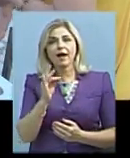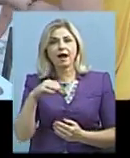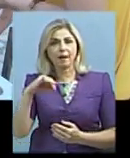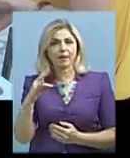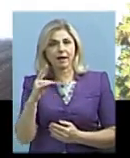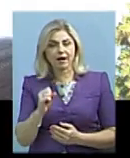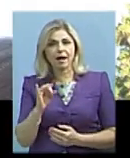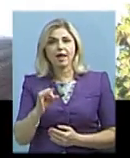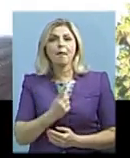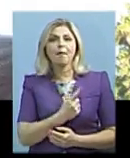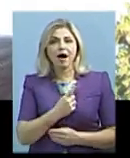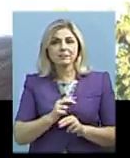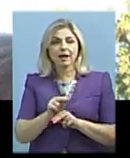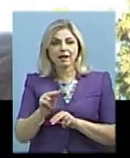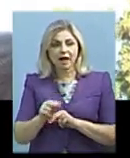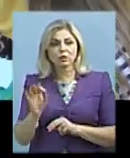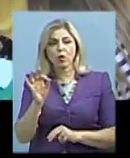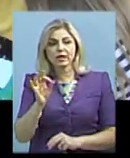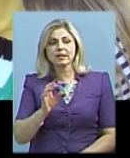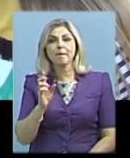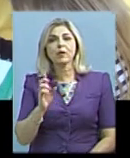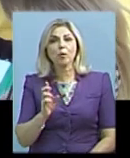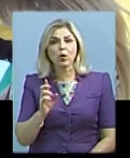майстер-клас кераміста Олексія Байбородіна.